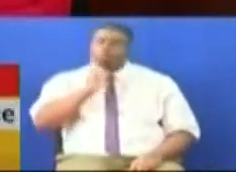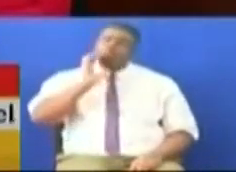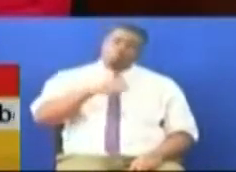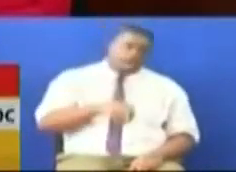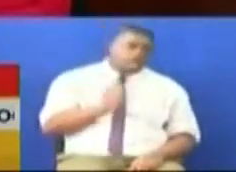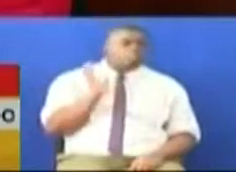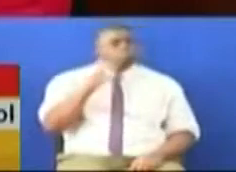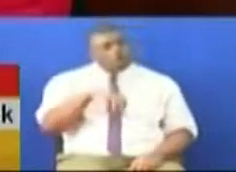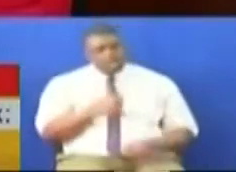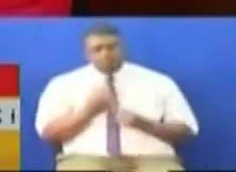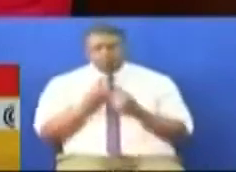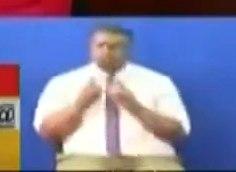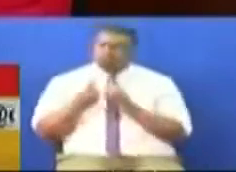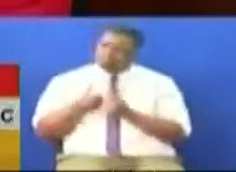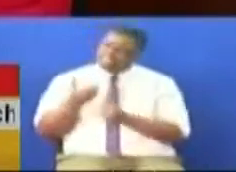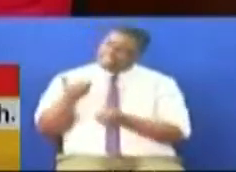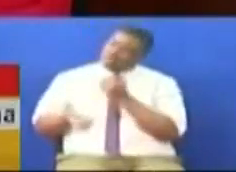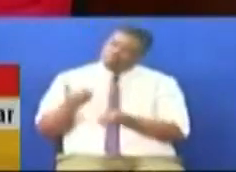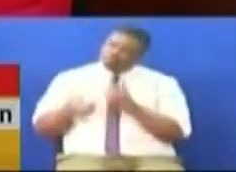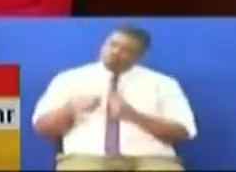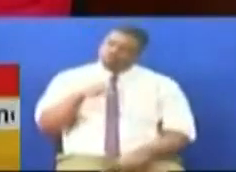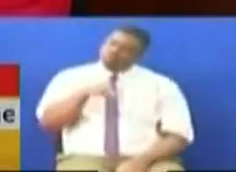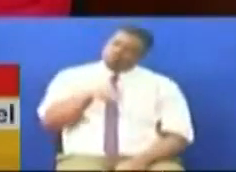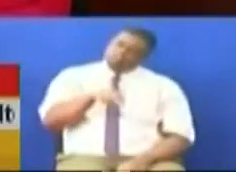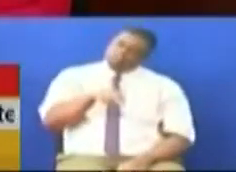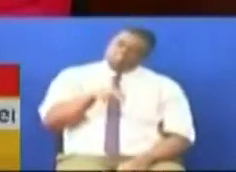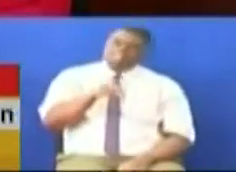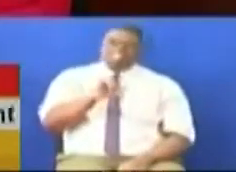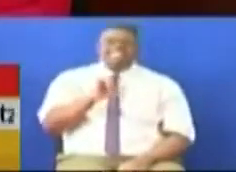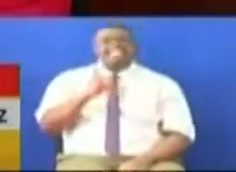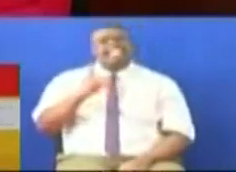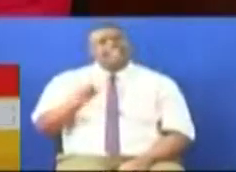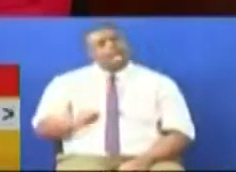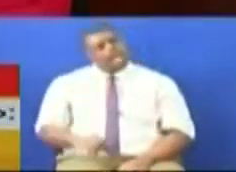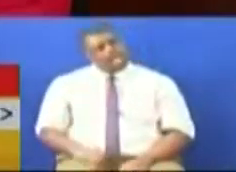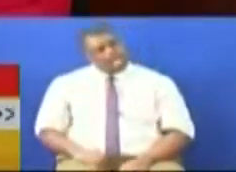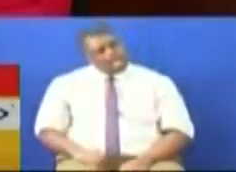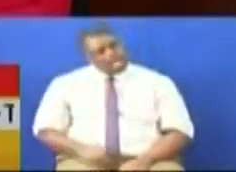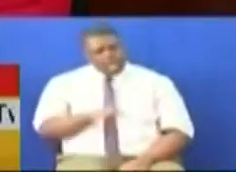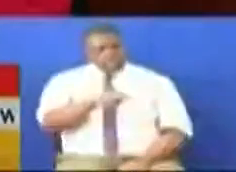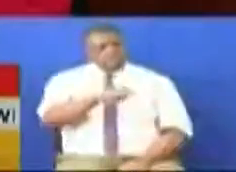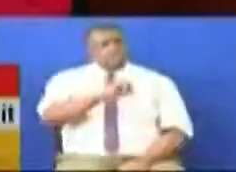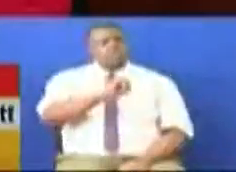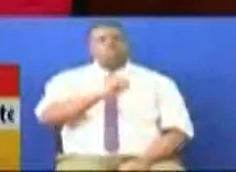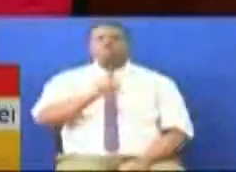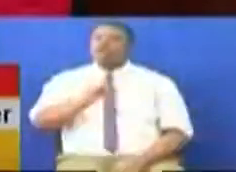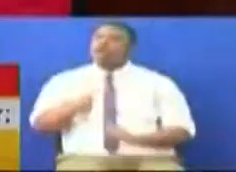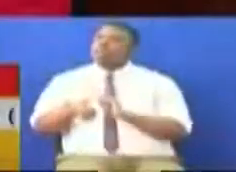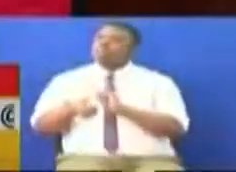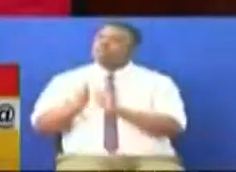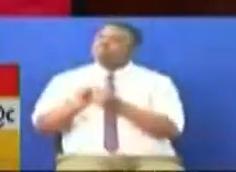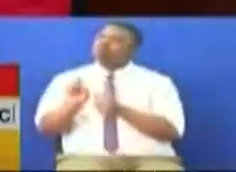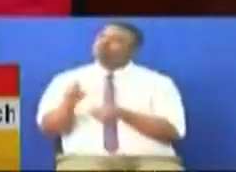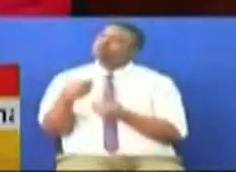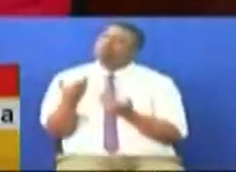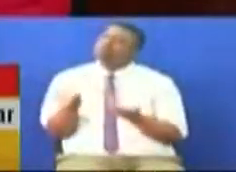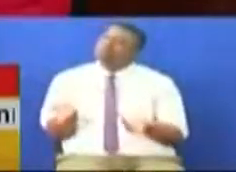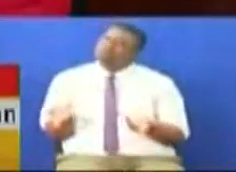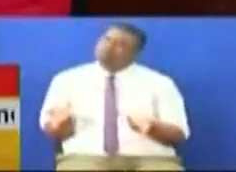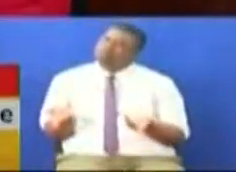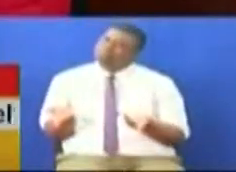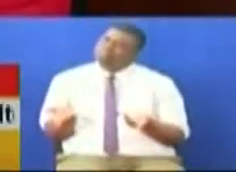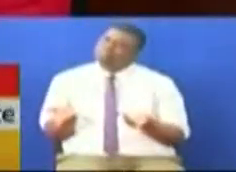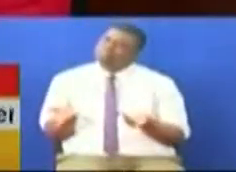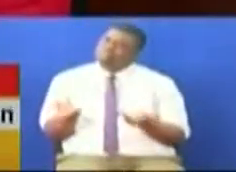nataka nijiulize, je, shida ya NIDA ni nini? Shida ni management? Je, kuna sabotage? Kwa nini ni mwaka hadi